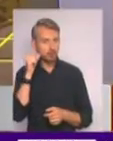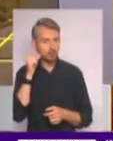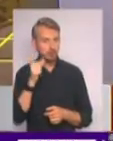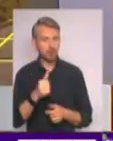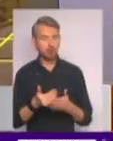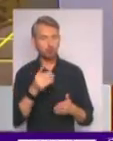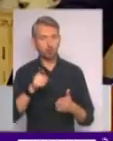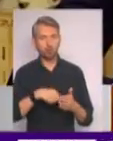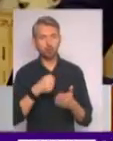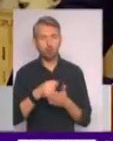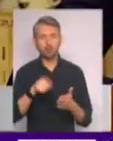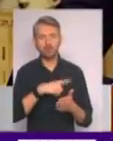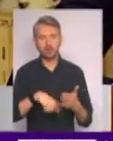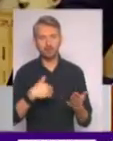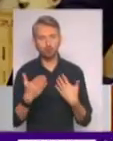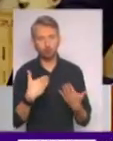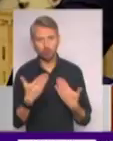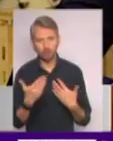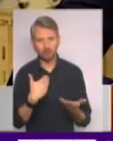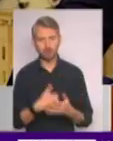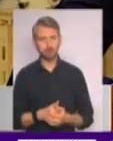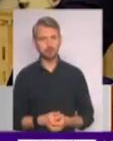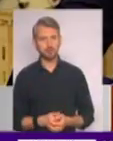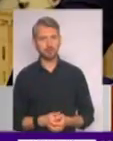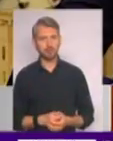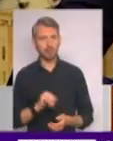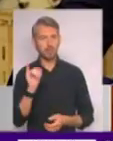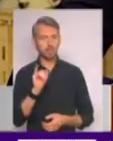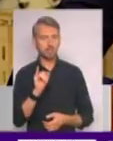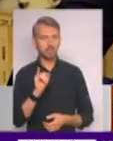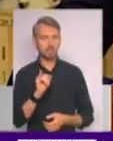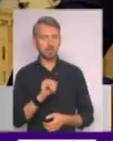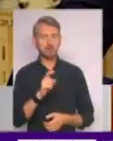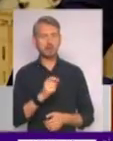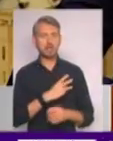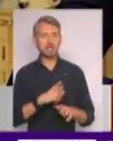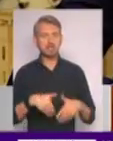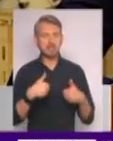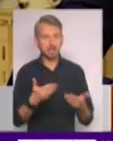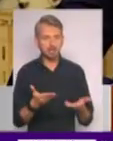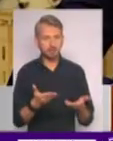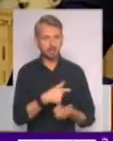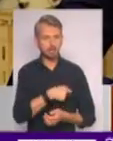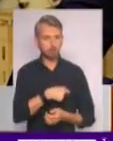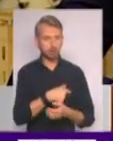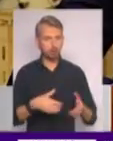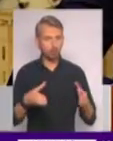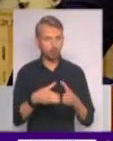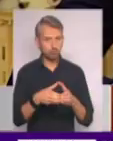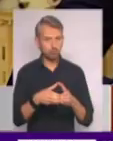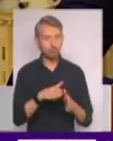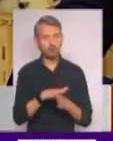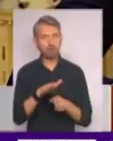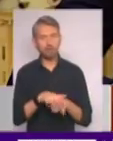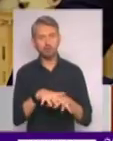угоди, розірвання цих стосунків, якщо їх можна так назвати. І за ініціативи якраз депутатського корпусу,